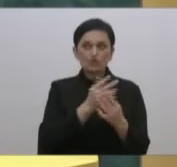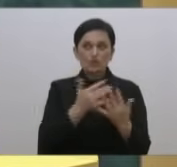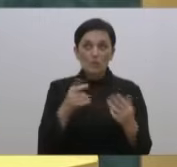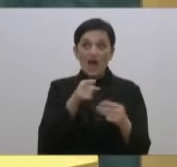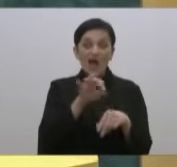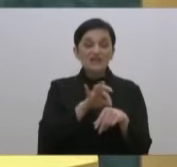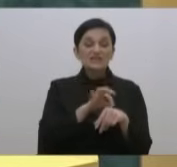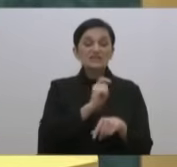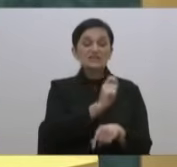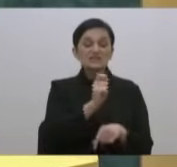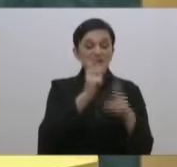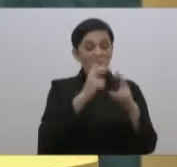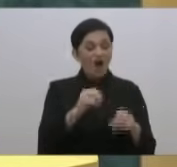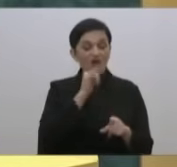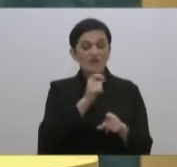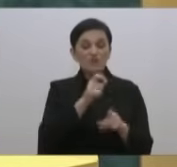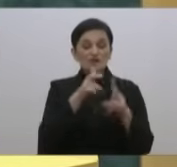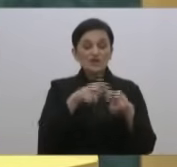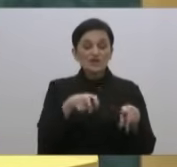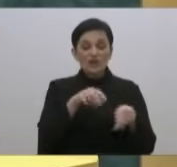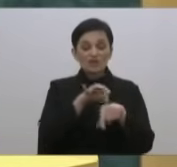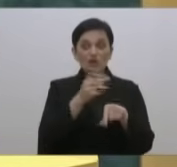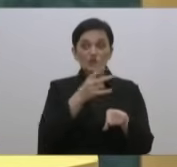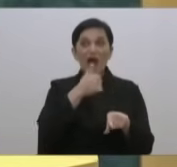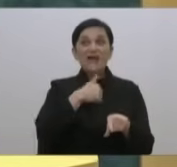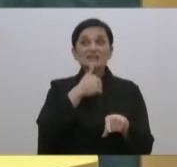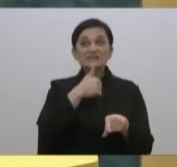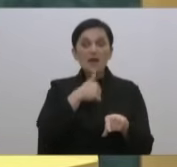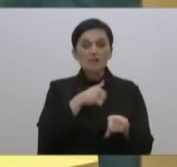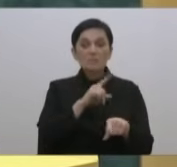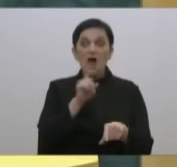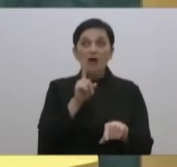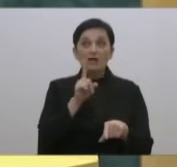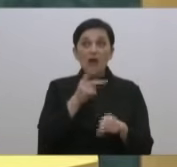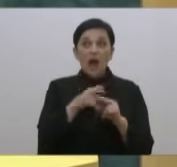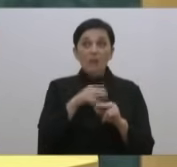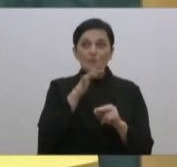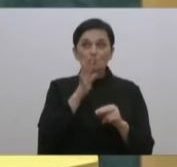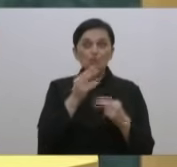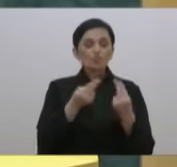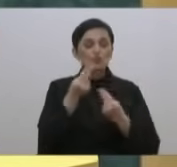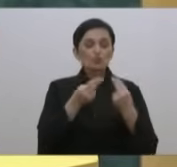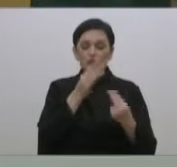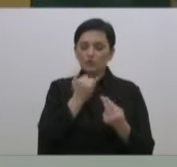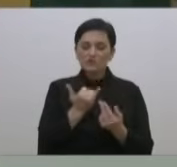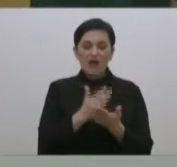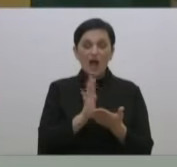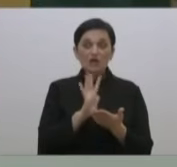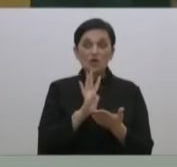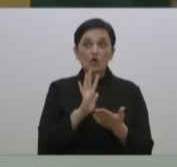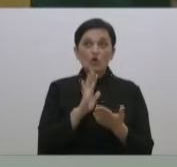deci sunt diagnozi versi oameni. Albat ragaț, pleba, ce s-a tarebeli și lebe experimente, ecos, magram, am dros humrobis dron, am duat arari,